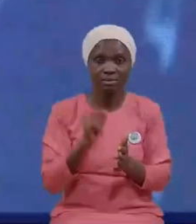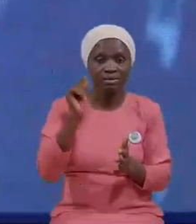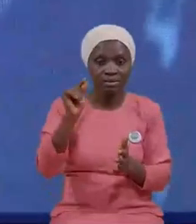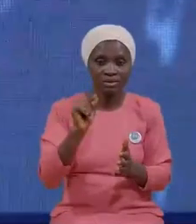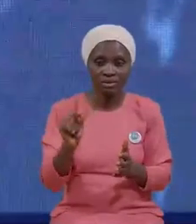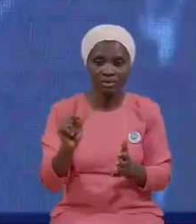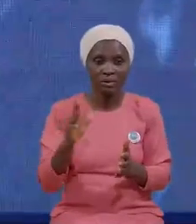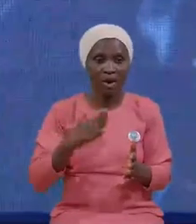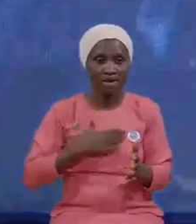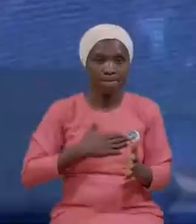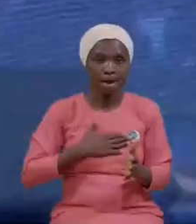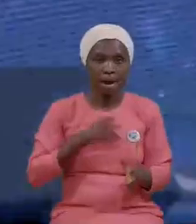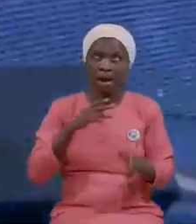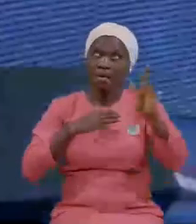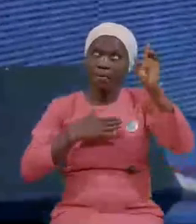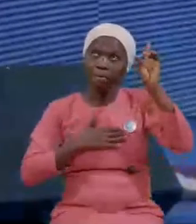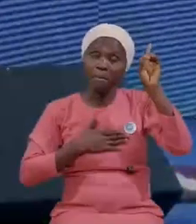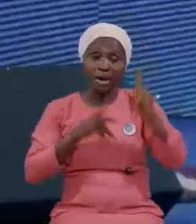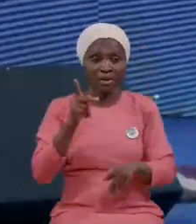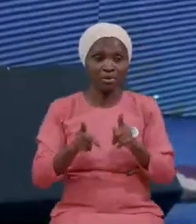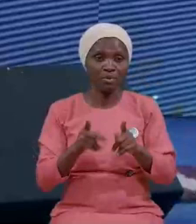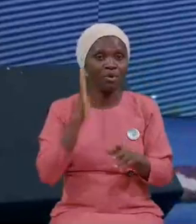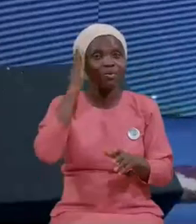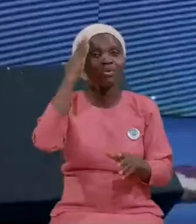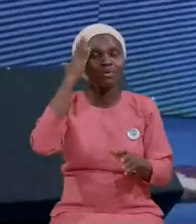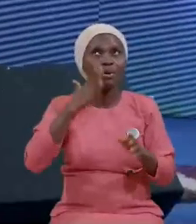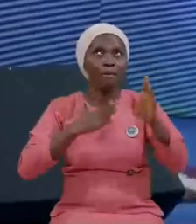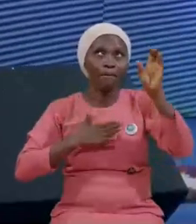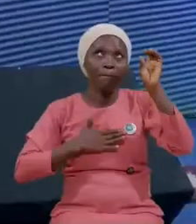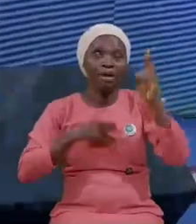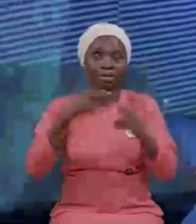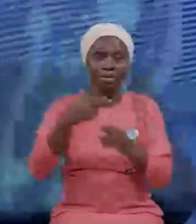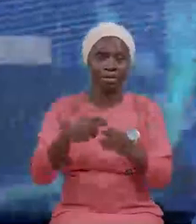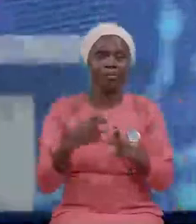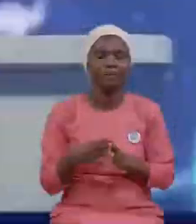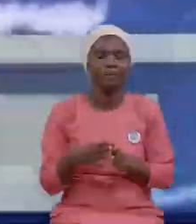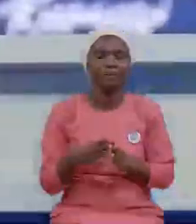6. Ésaïe 52, verset 6. C'est pourquoi mon peuple connaîtra mon nom.